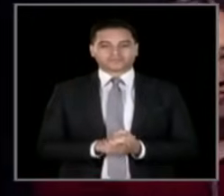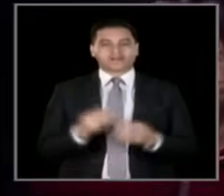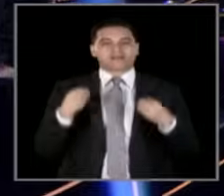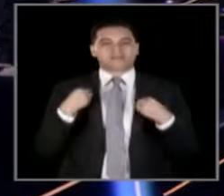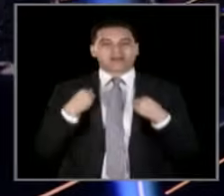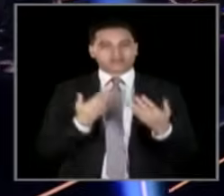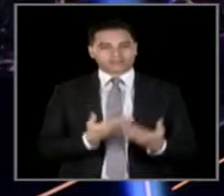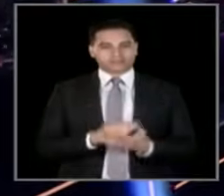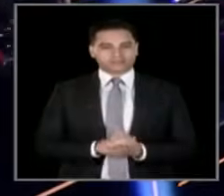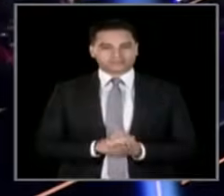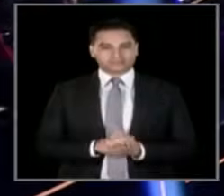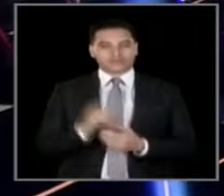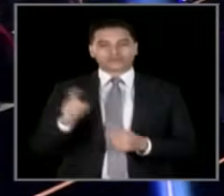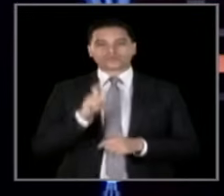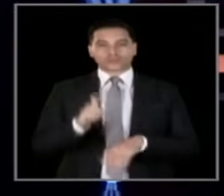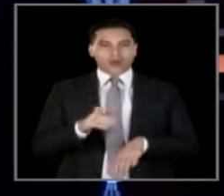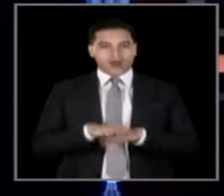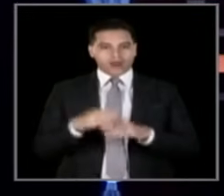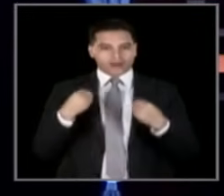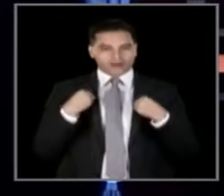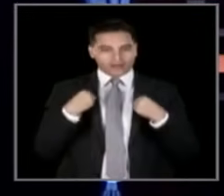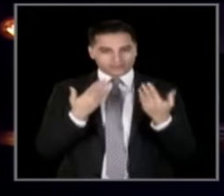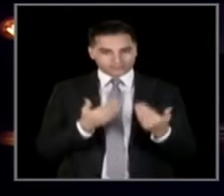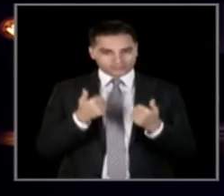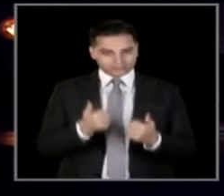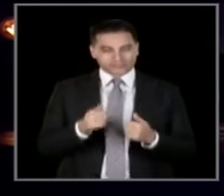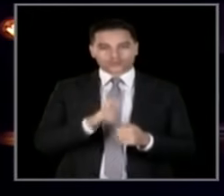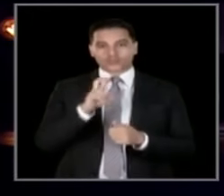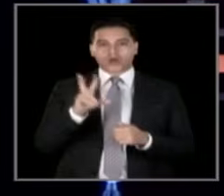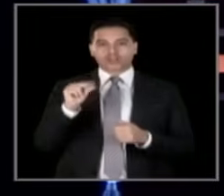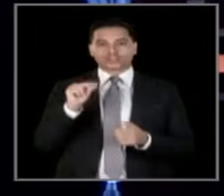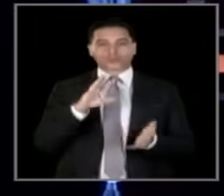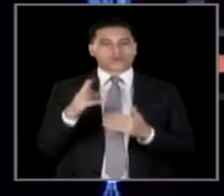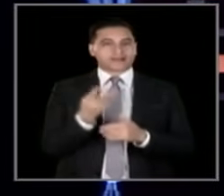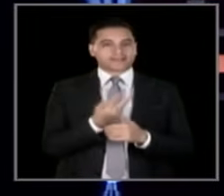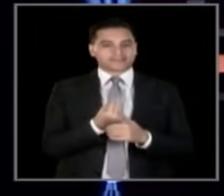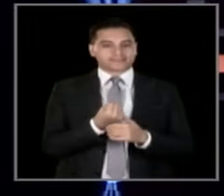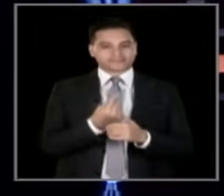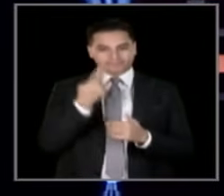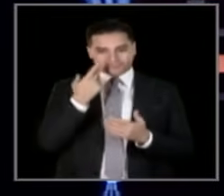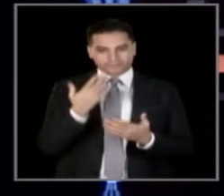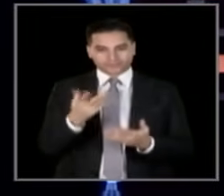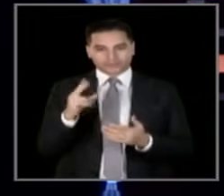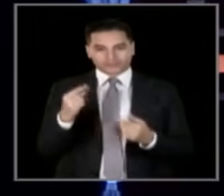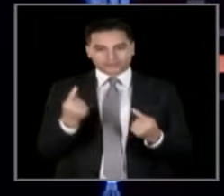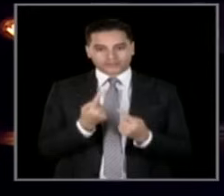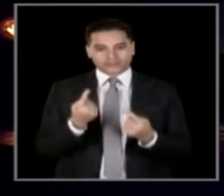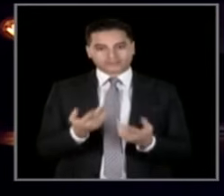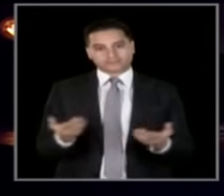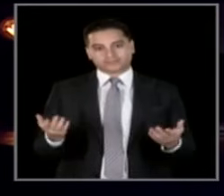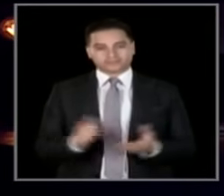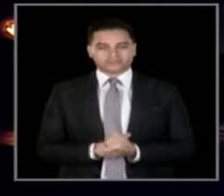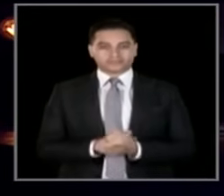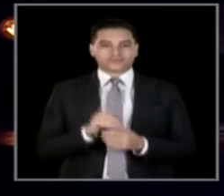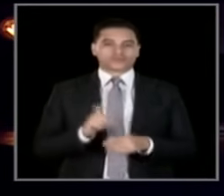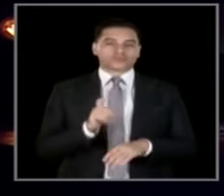رياضة. سؤال في الرياضة. سؤال ب20 نقطة ولا ب30 نقطة؟ لا 20. 20. 20. أنا بفكر